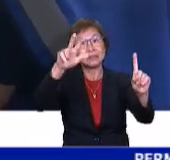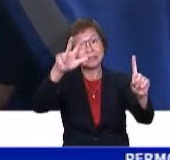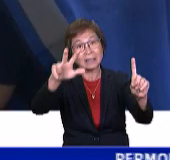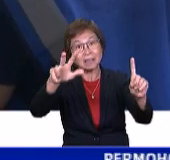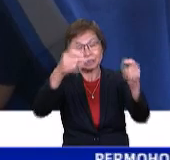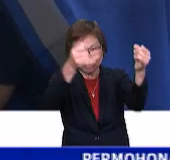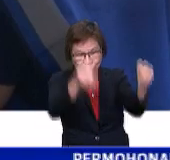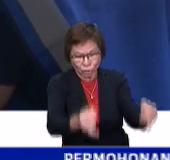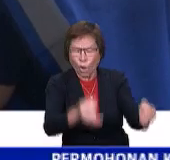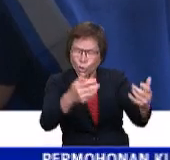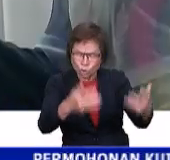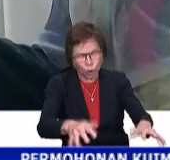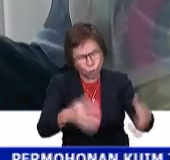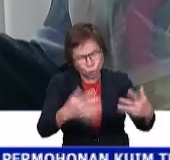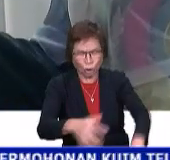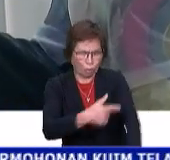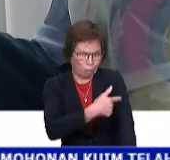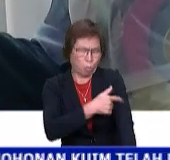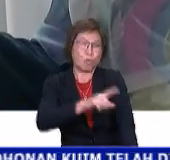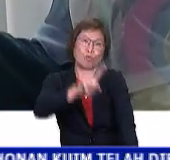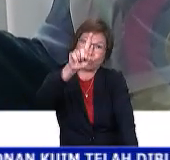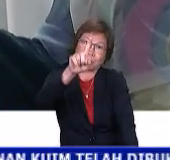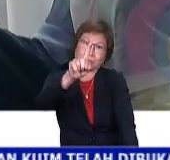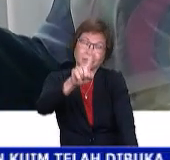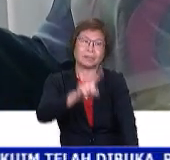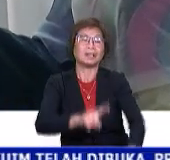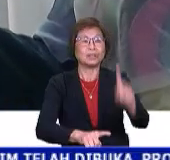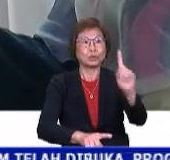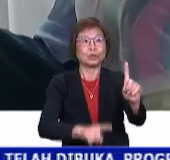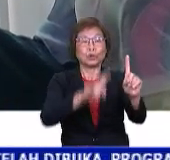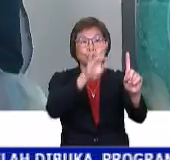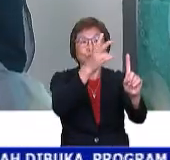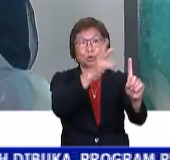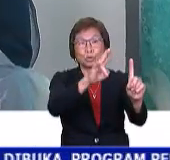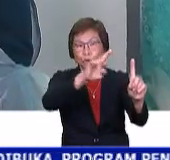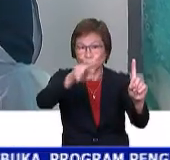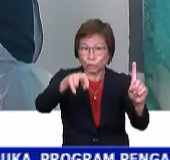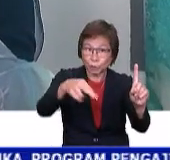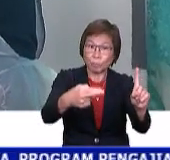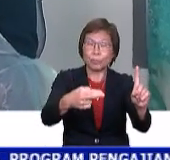196,603 individu sudah menerima dos pertama dan